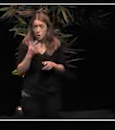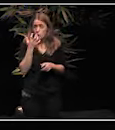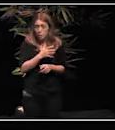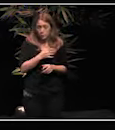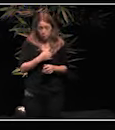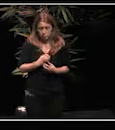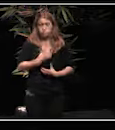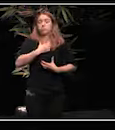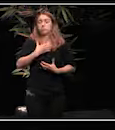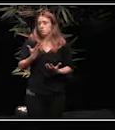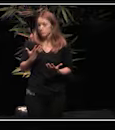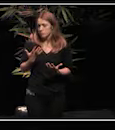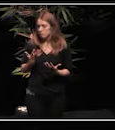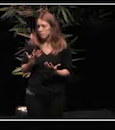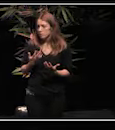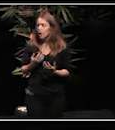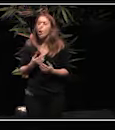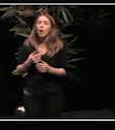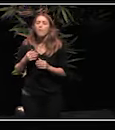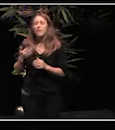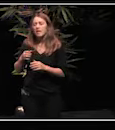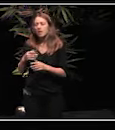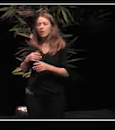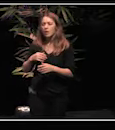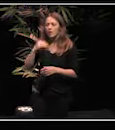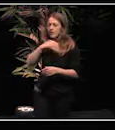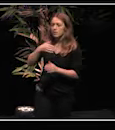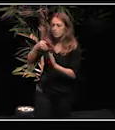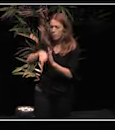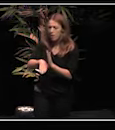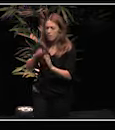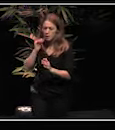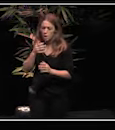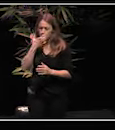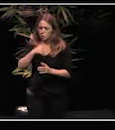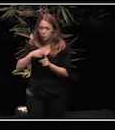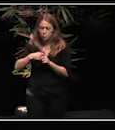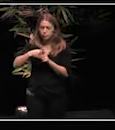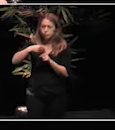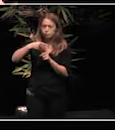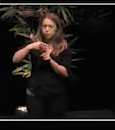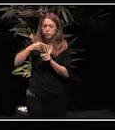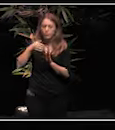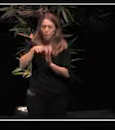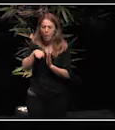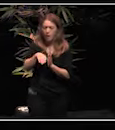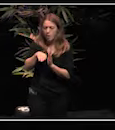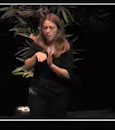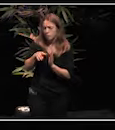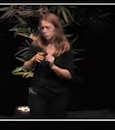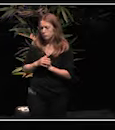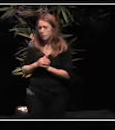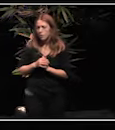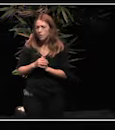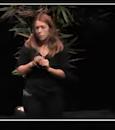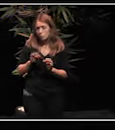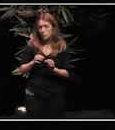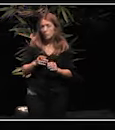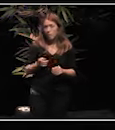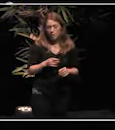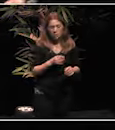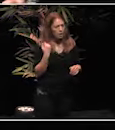de coups de chaleur en ultra-trail, mais comme on va moins vite, on produit moins de chaleur, donc les risques sont moindres que sur marathon où l'intensité, vous l'avez vu tout à l'heure, hein, vous voyez que l'intensité d'effort était